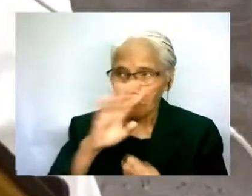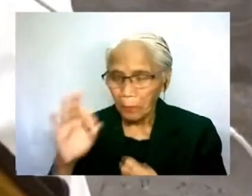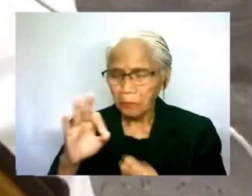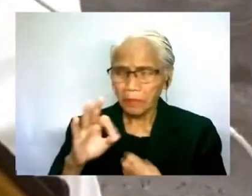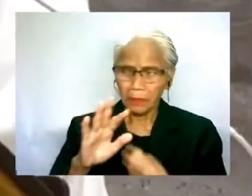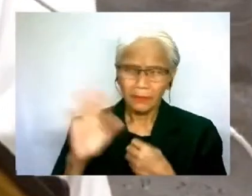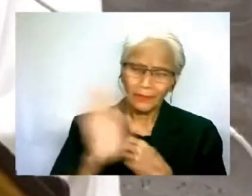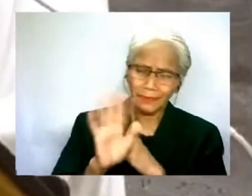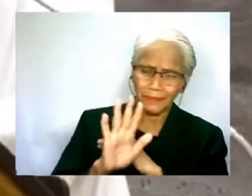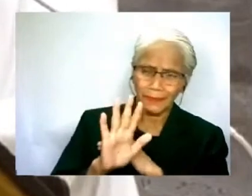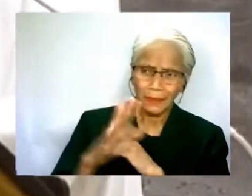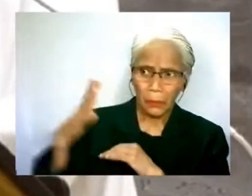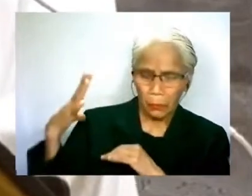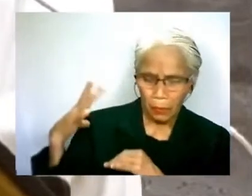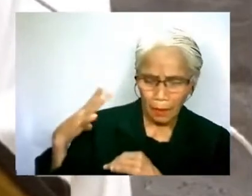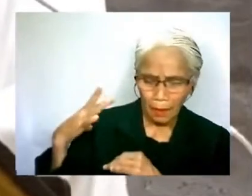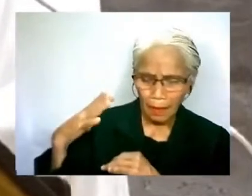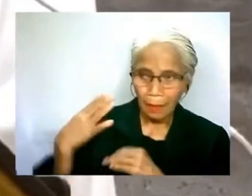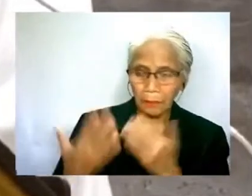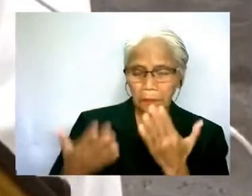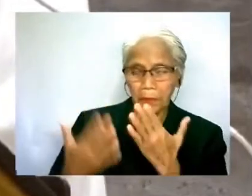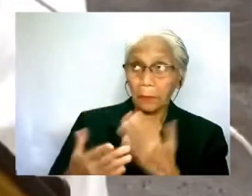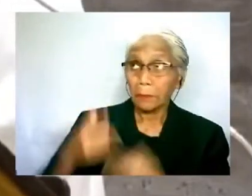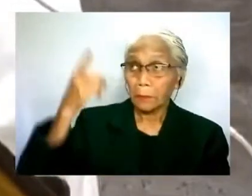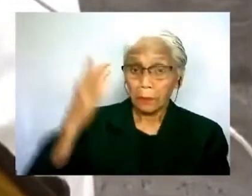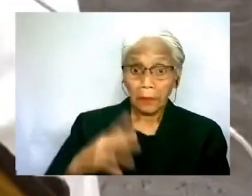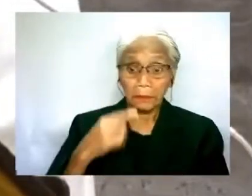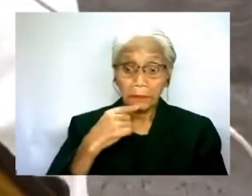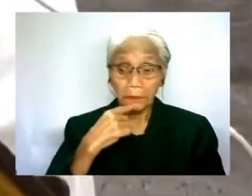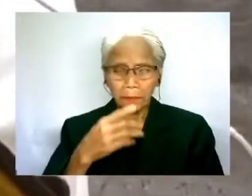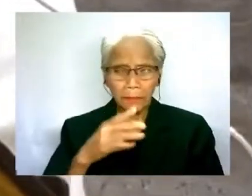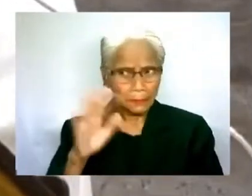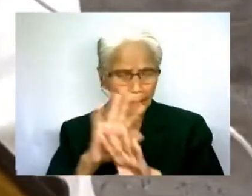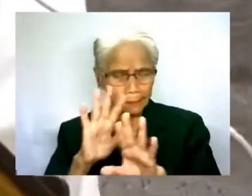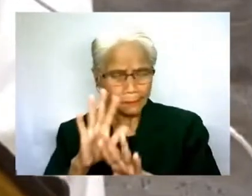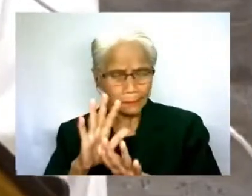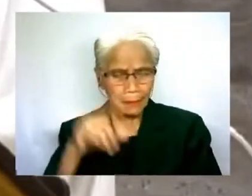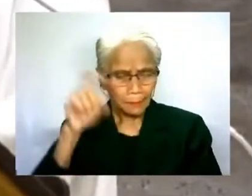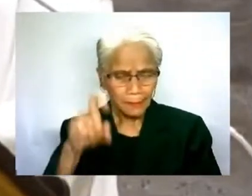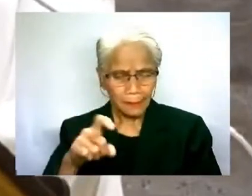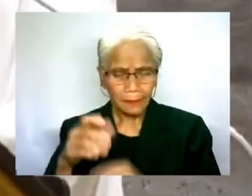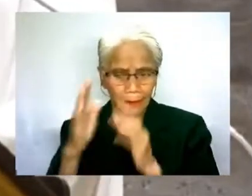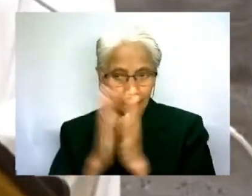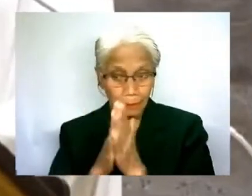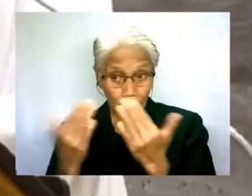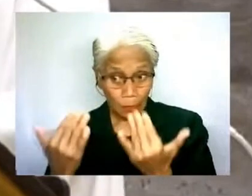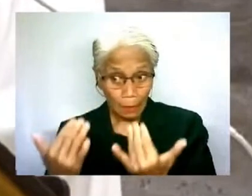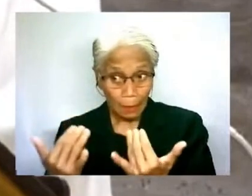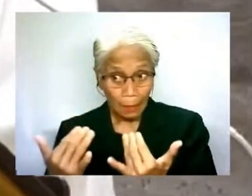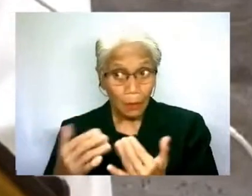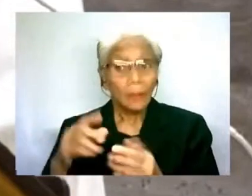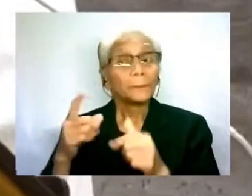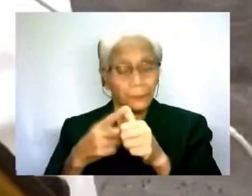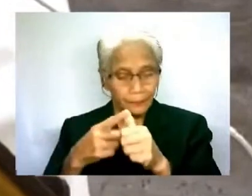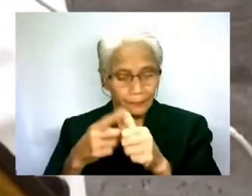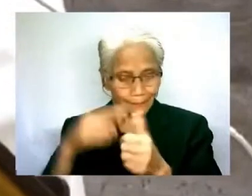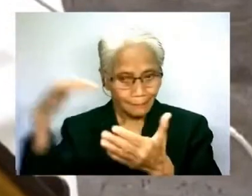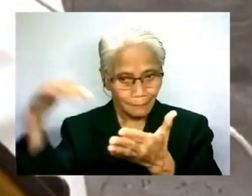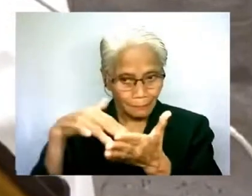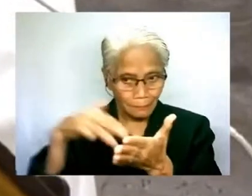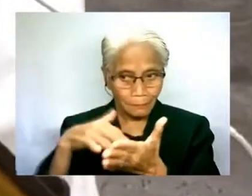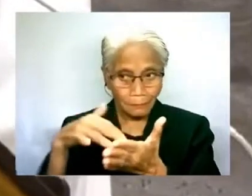eh, hindi yan ang dapat hingin mo sa ganitong panahon. Mag-aral muna. Ang hingin